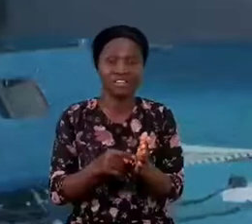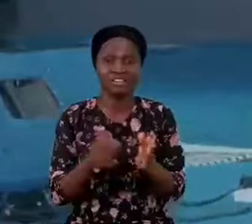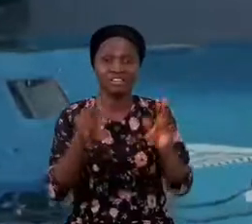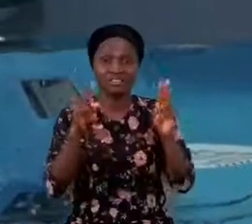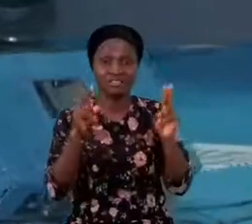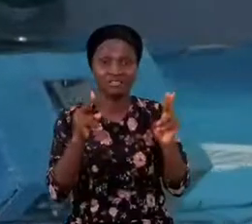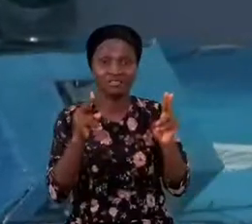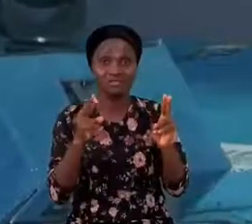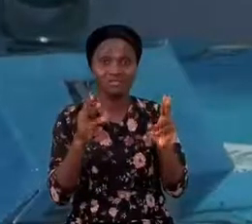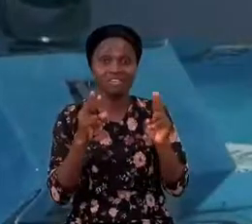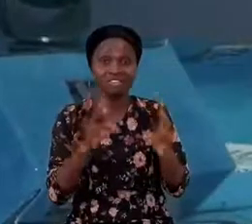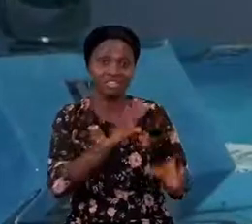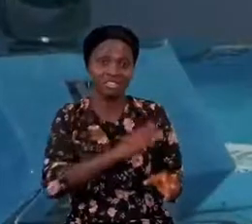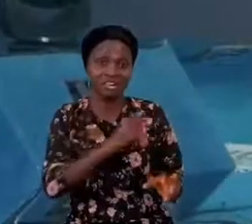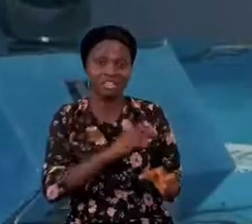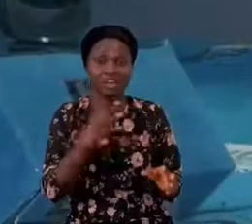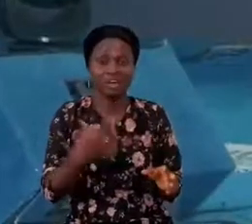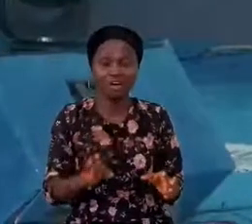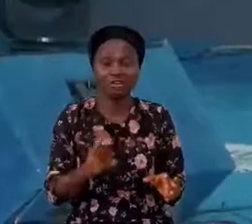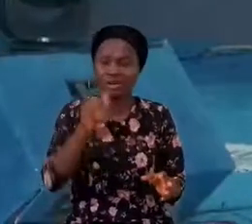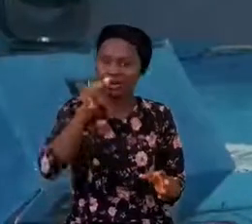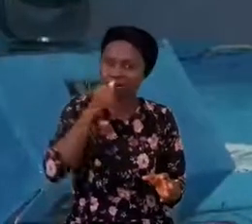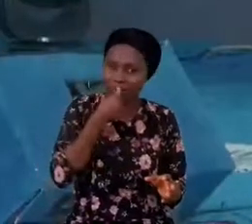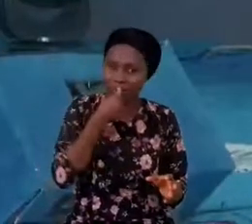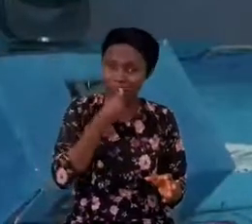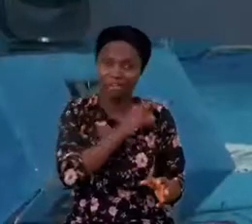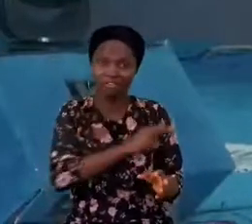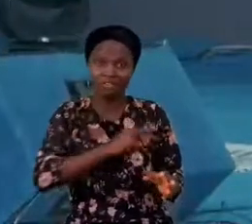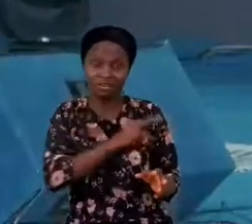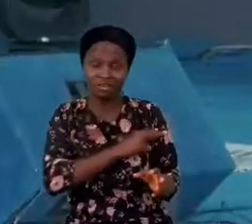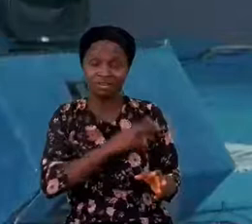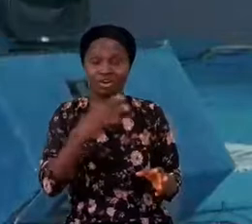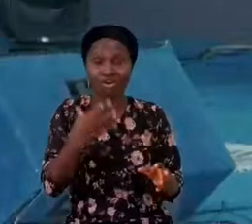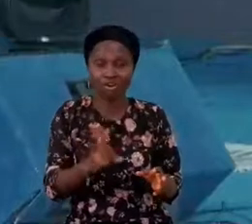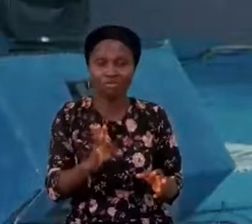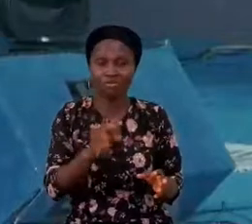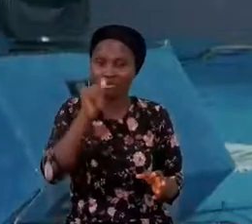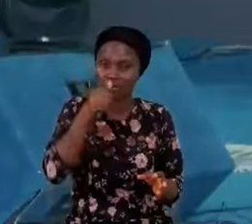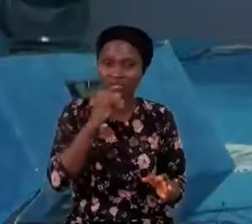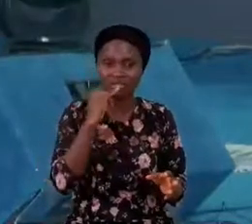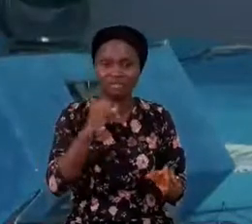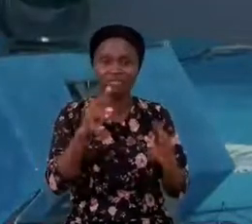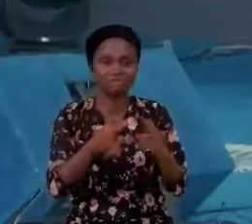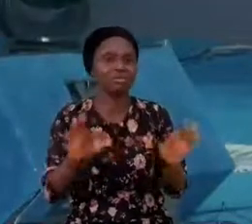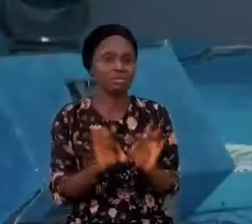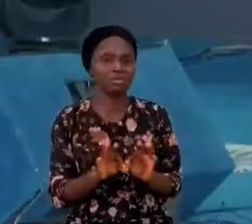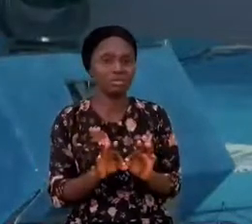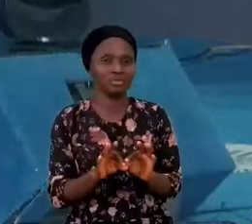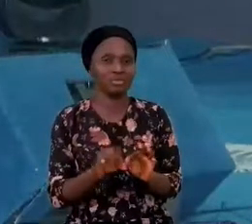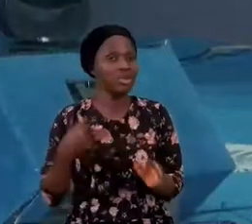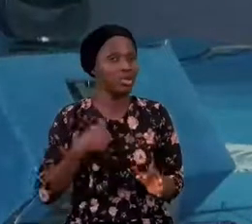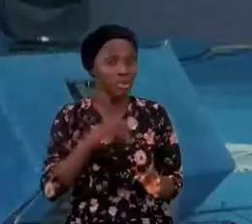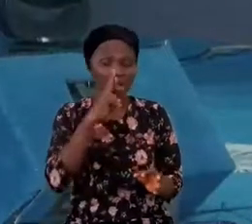Nous ne sommes pas nés avec la persévérance. Quand un bébé naît, s'il y a un besoin, c'est les